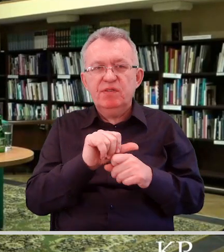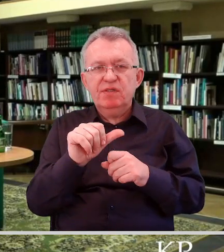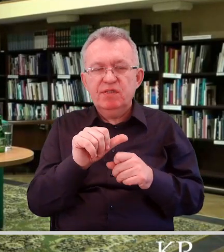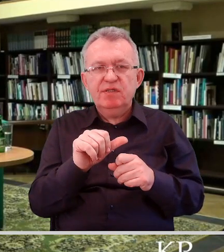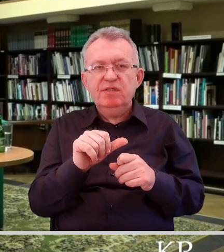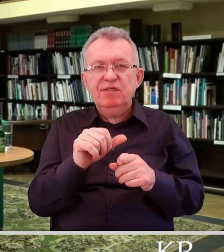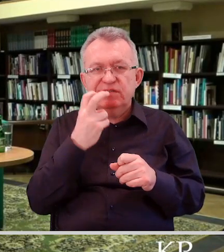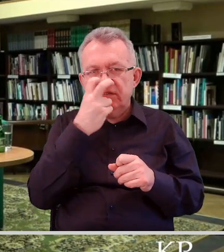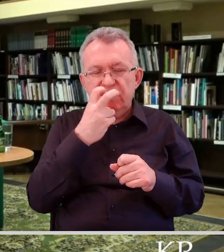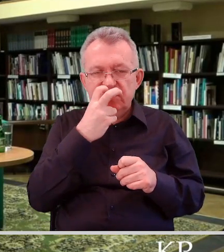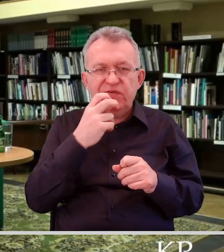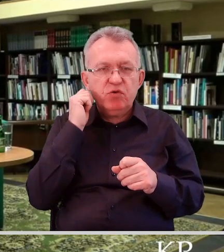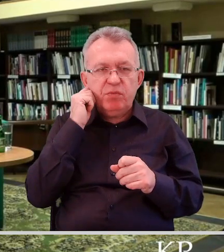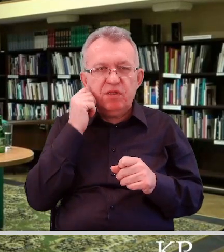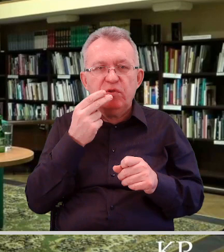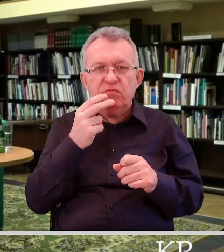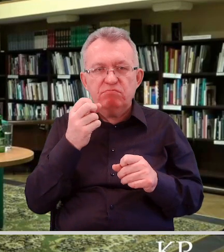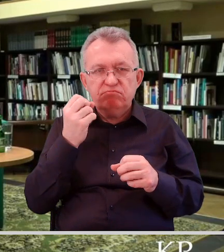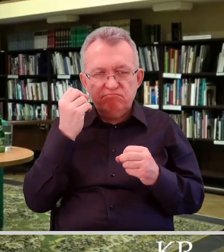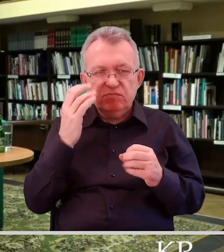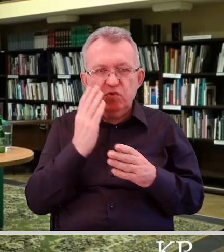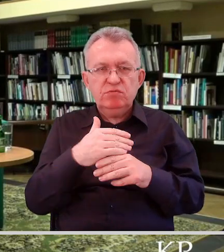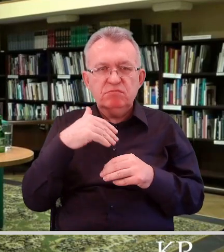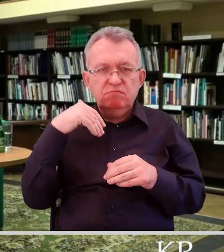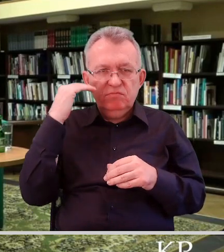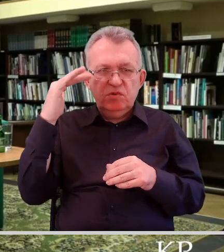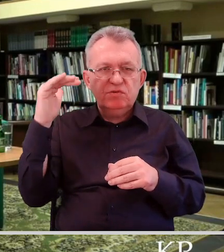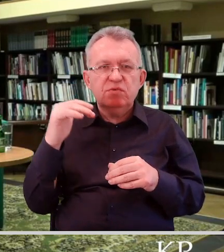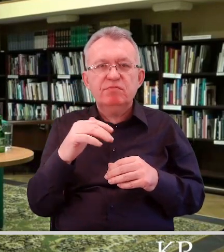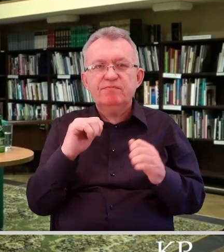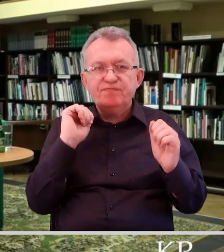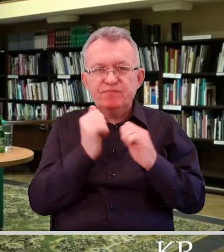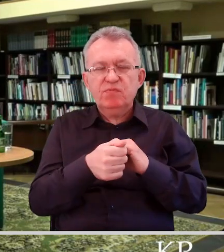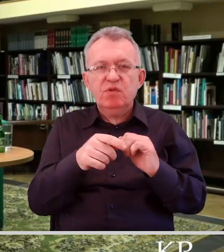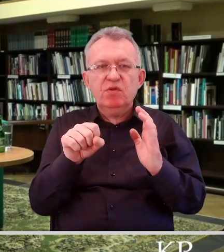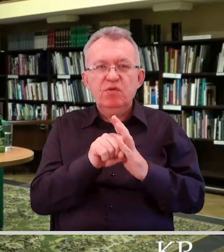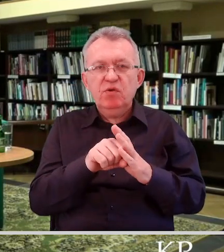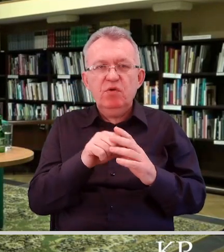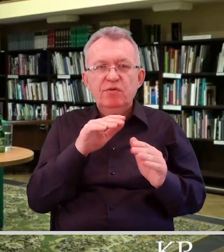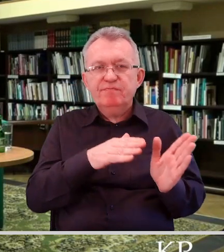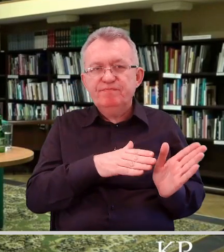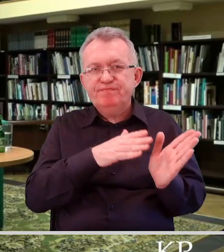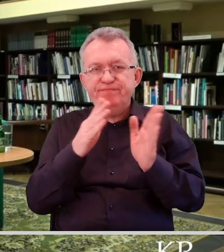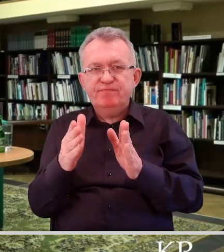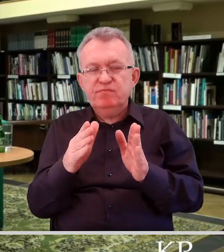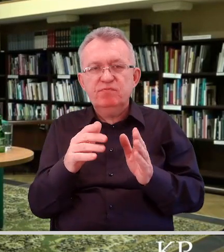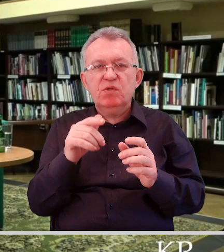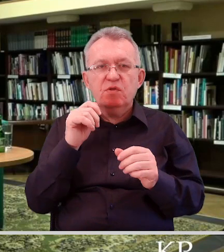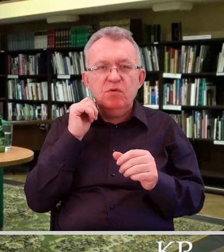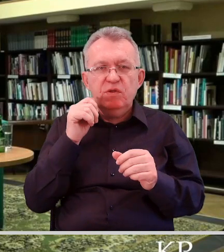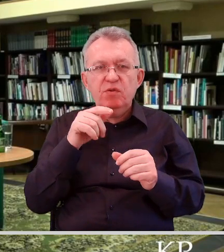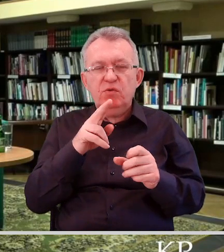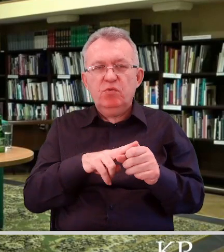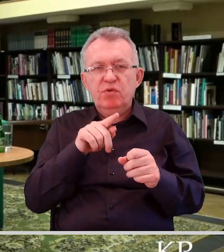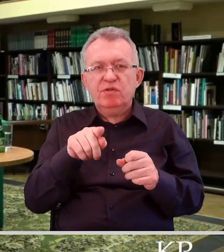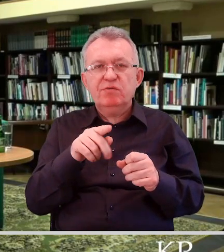czyli zainteresowanie kobietami dojrzałymi. Czyli przejście ku właśnie temu etapowi, o którym